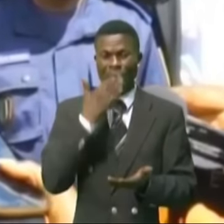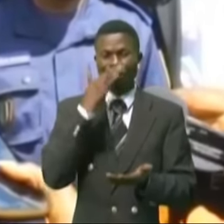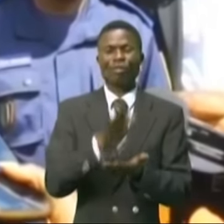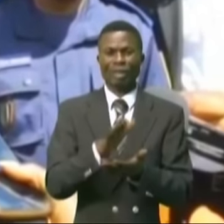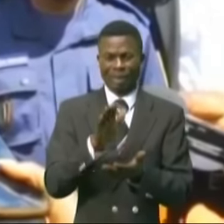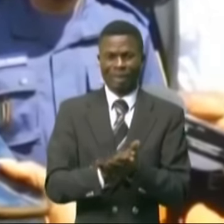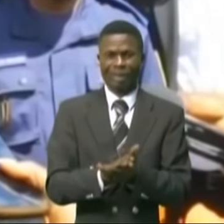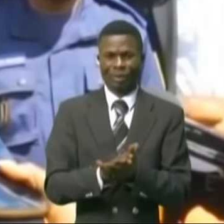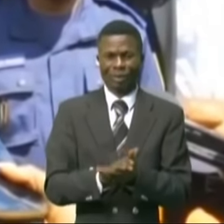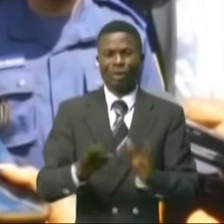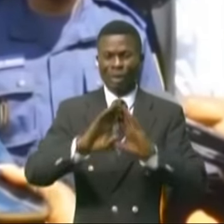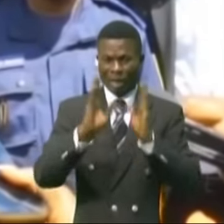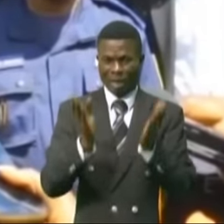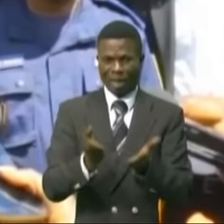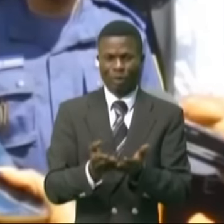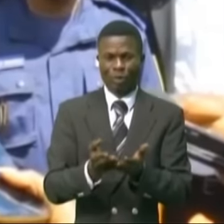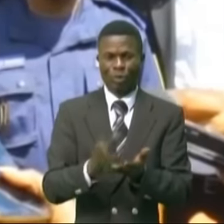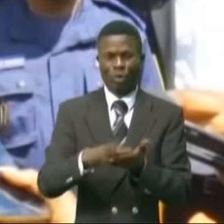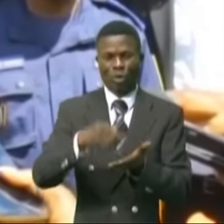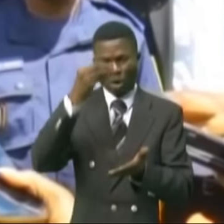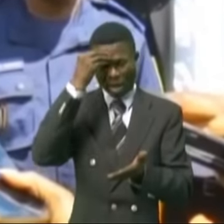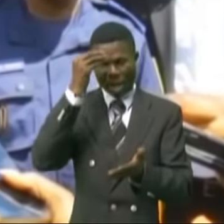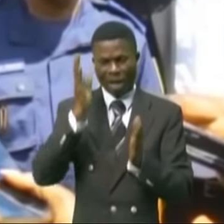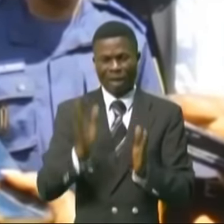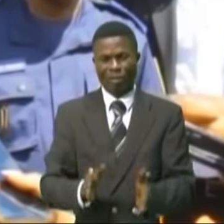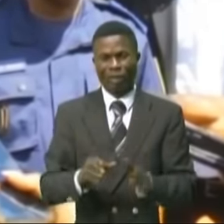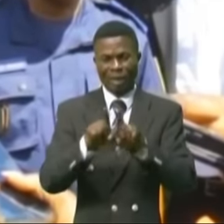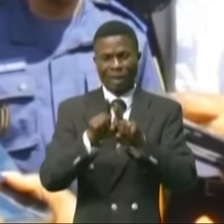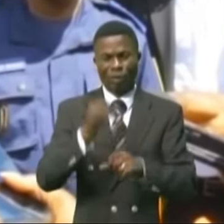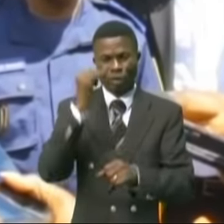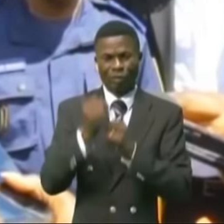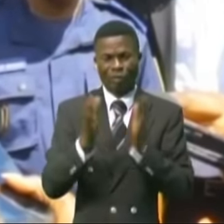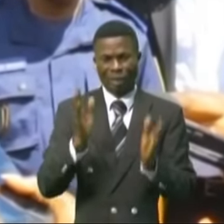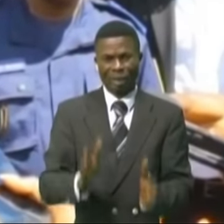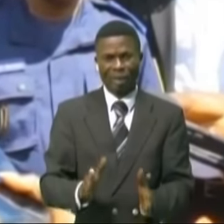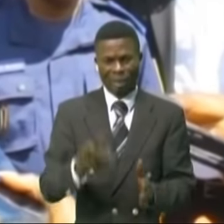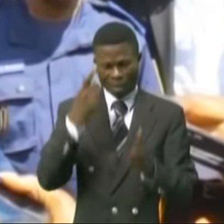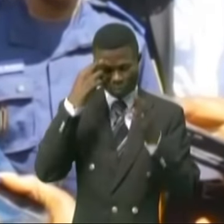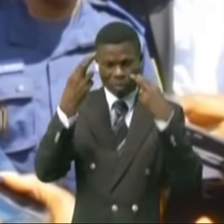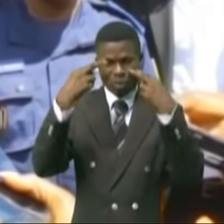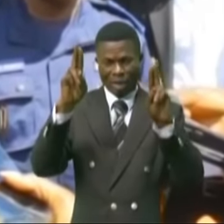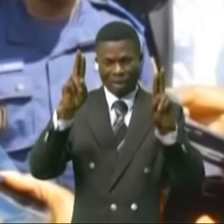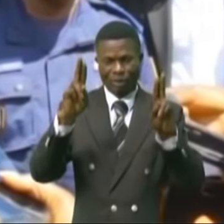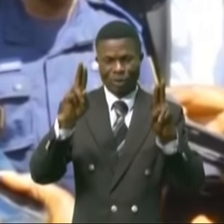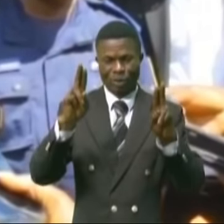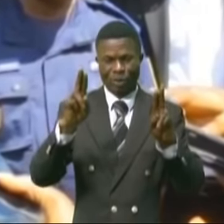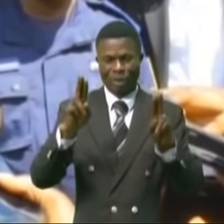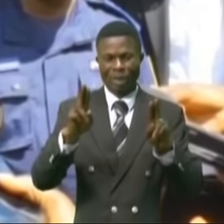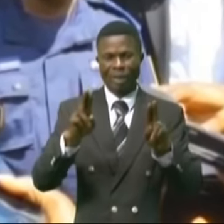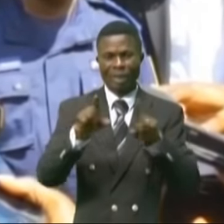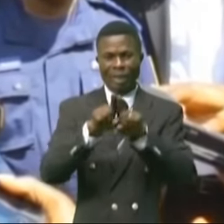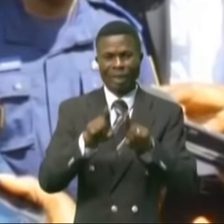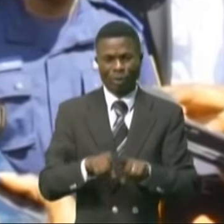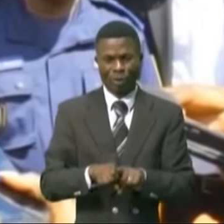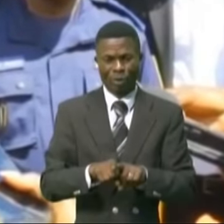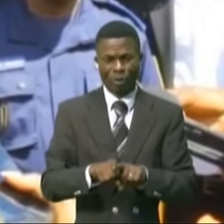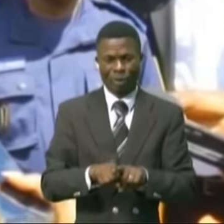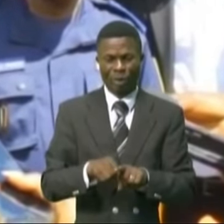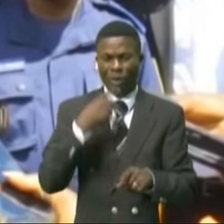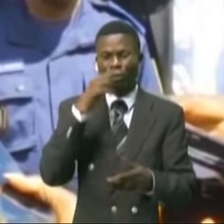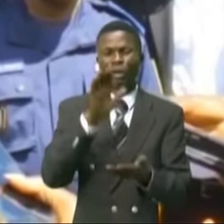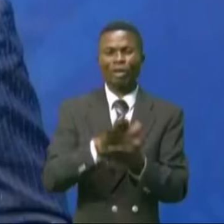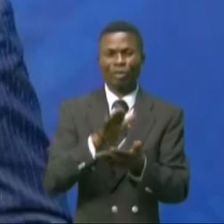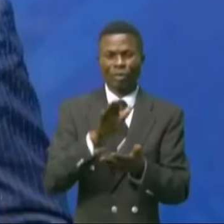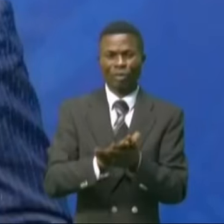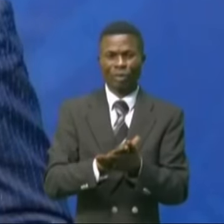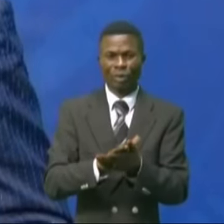félicitations à vous tous et à tous les élèves pour la réussite. Et les hommages